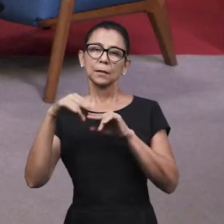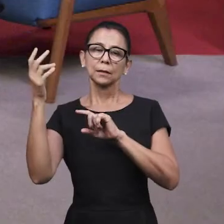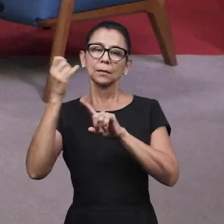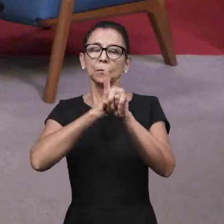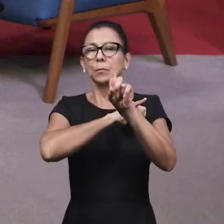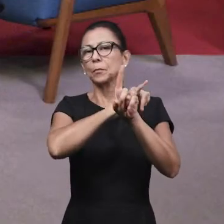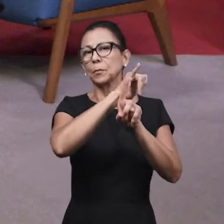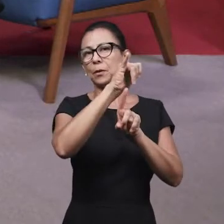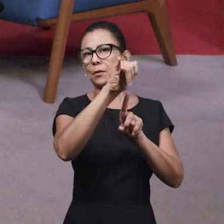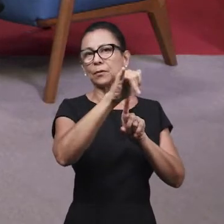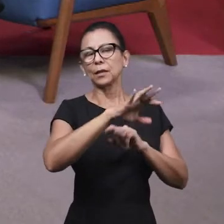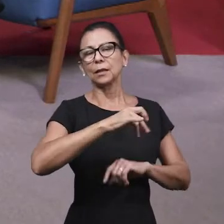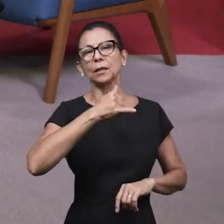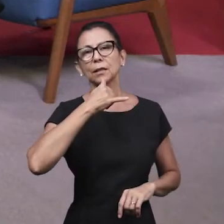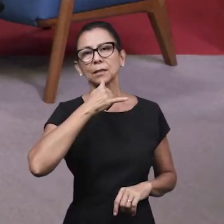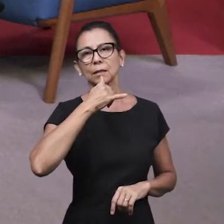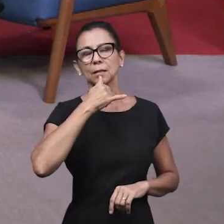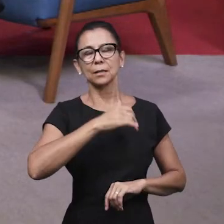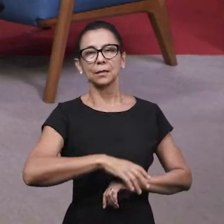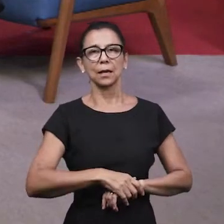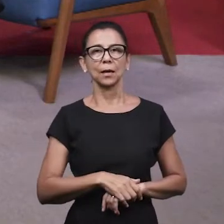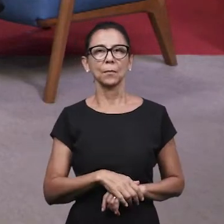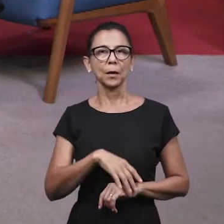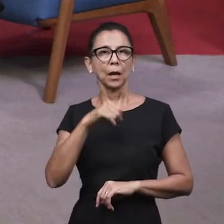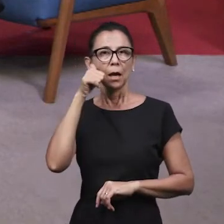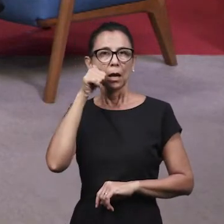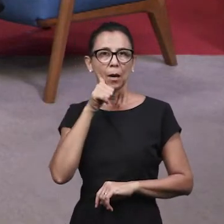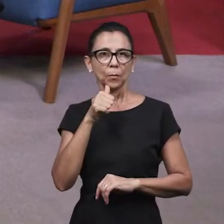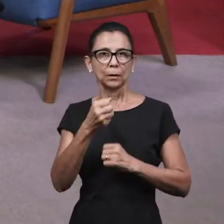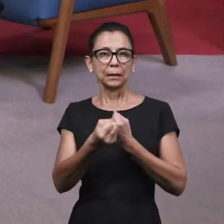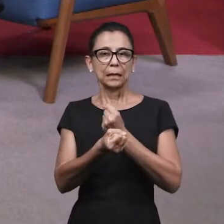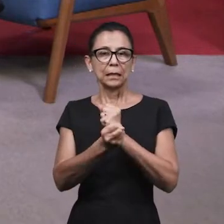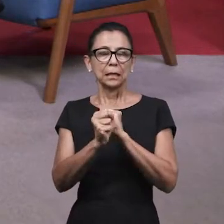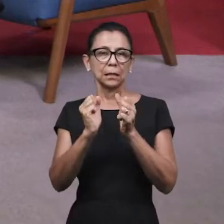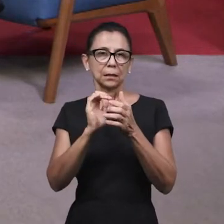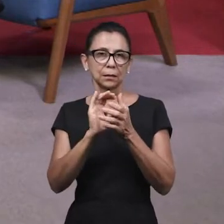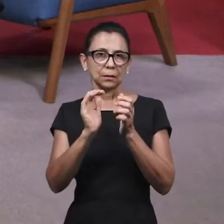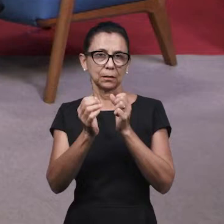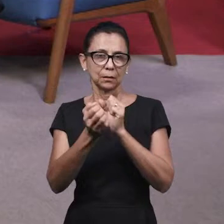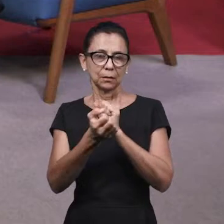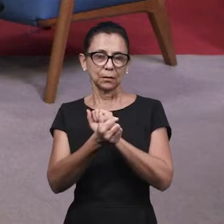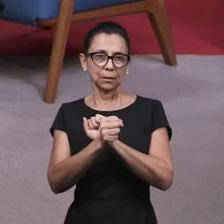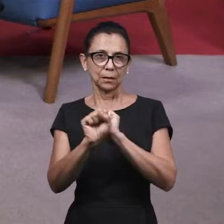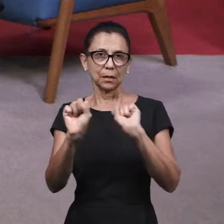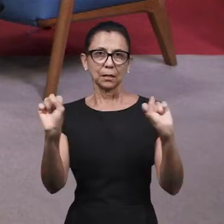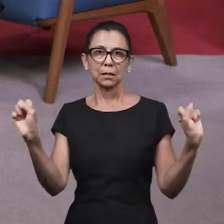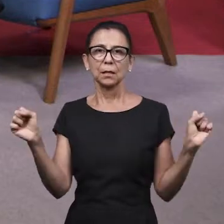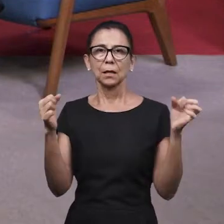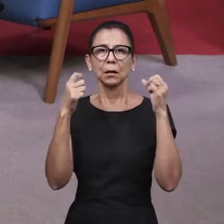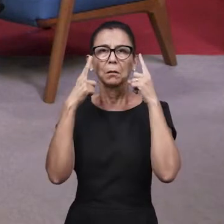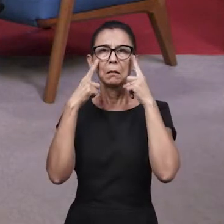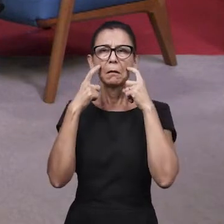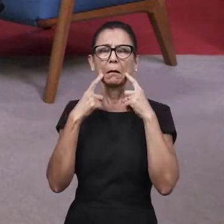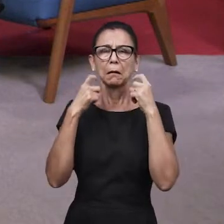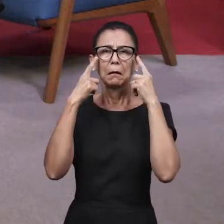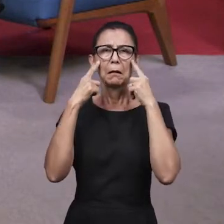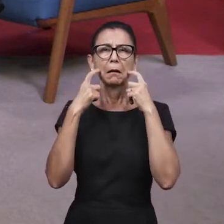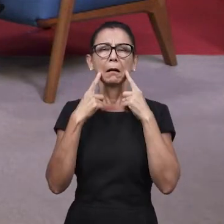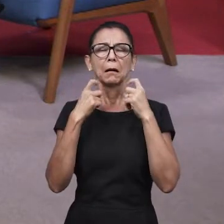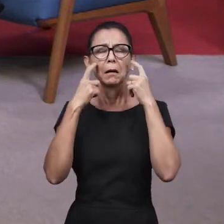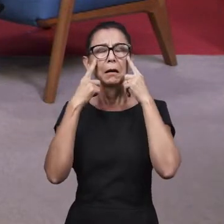Samson, son pleur pendant 7 jours, au pied, dans la présence, au devant